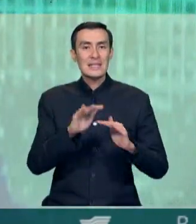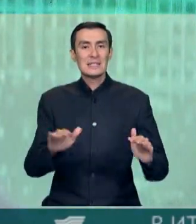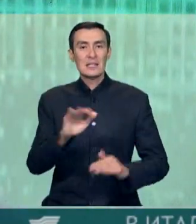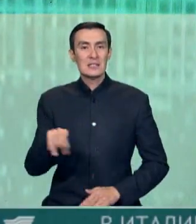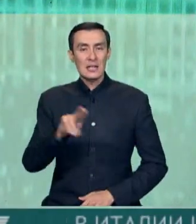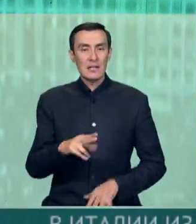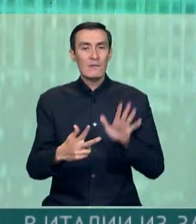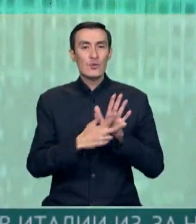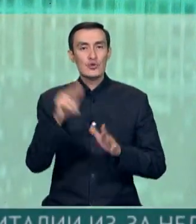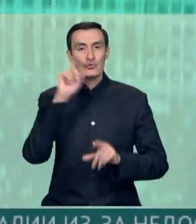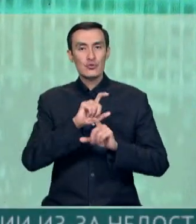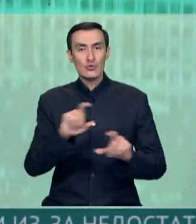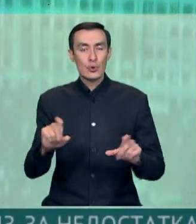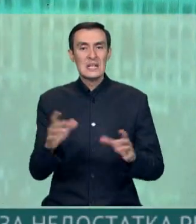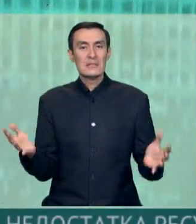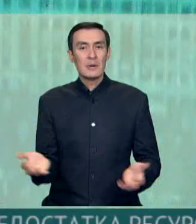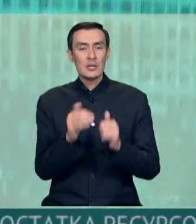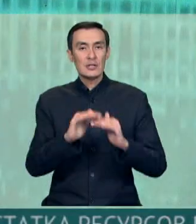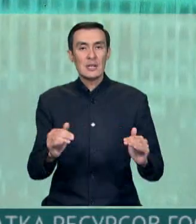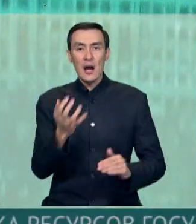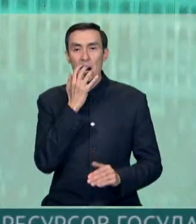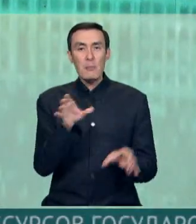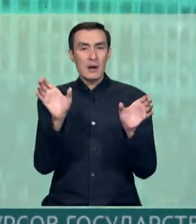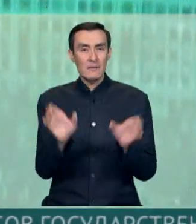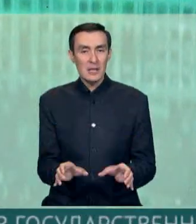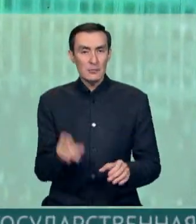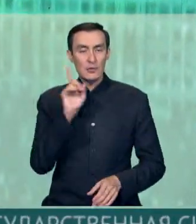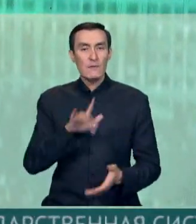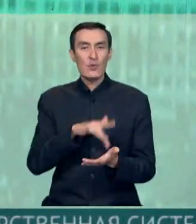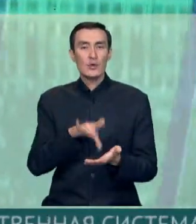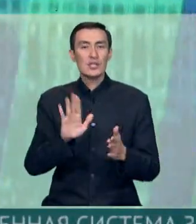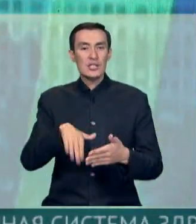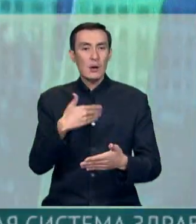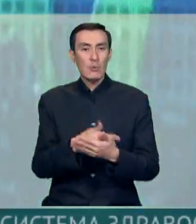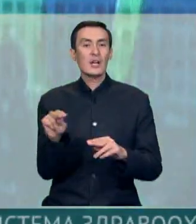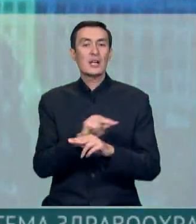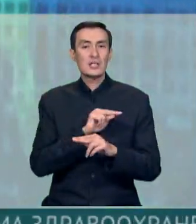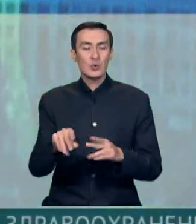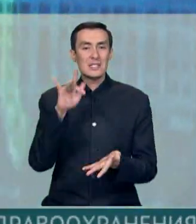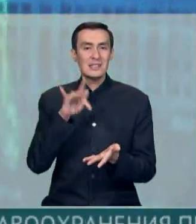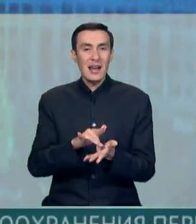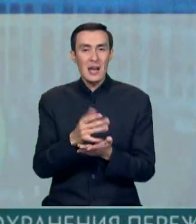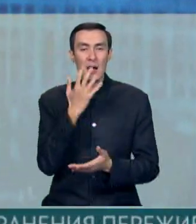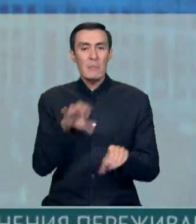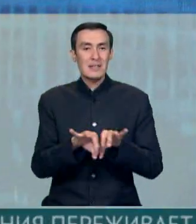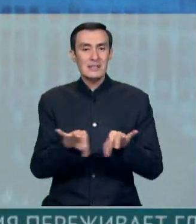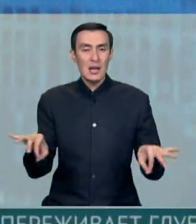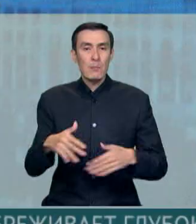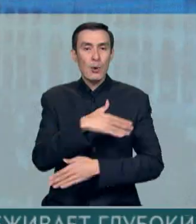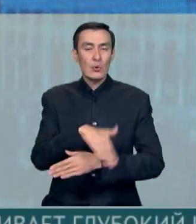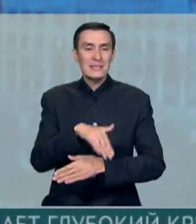и 8 школ. Спасают детей обогреватели. Между тем, в городе до сих пор идет реконструкция центральной магистрали по